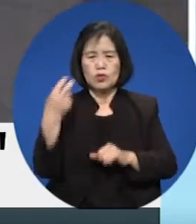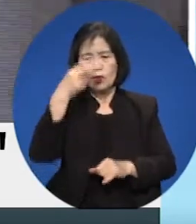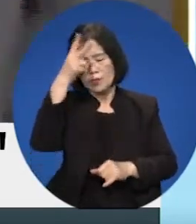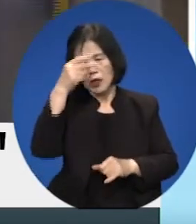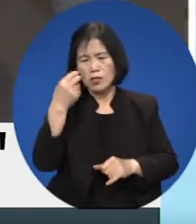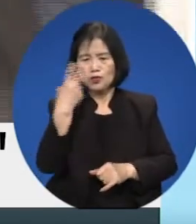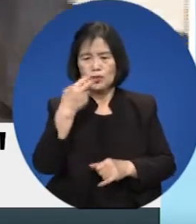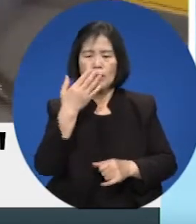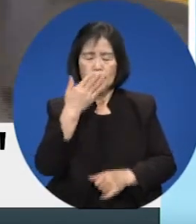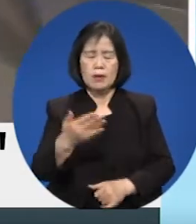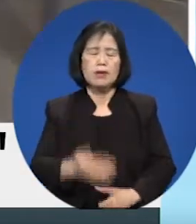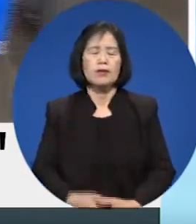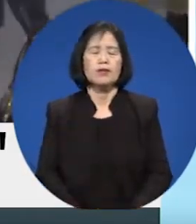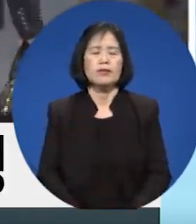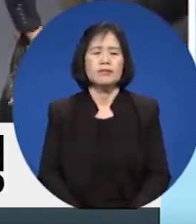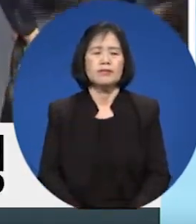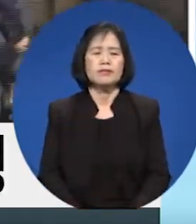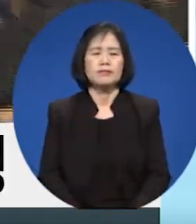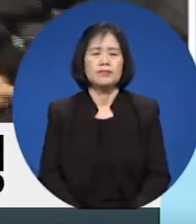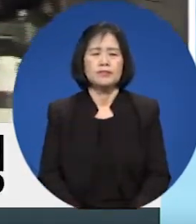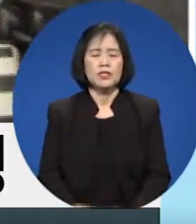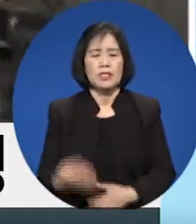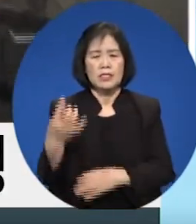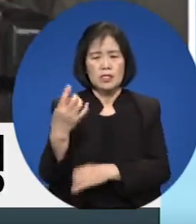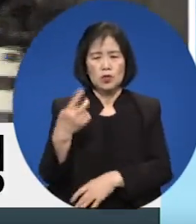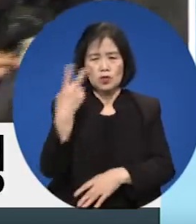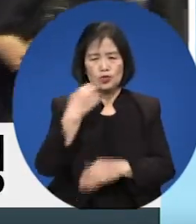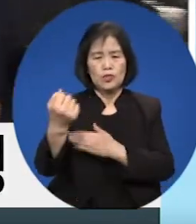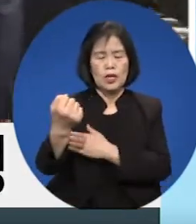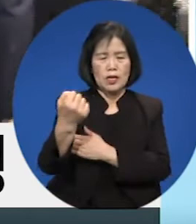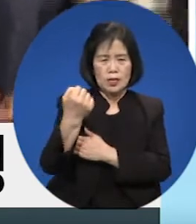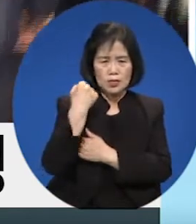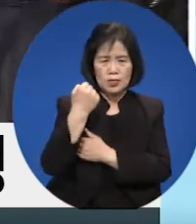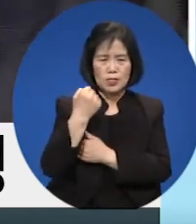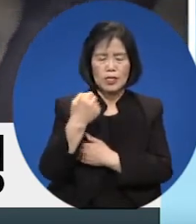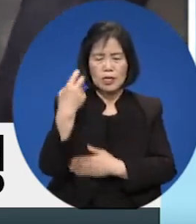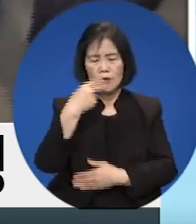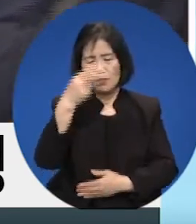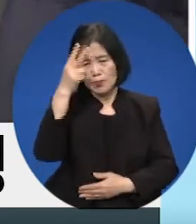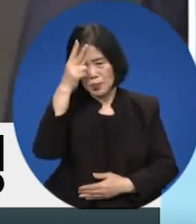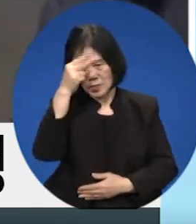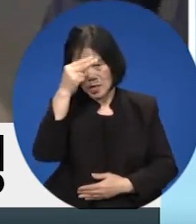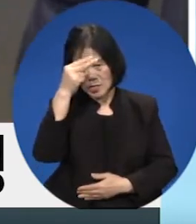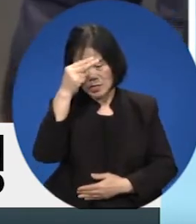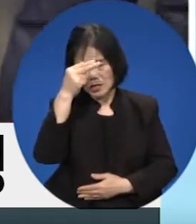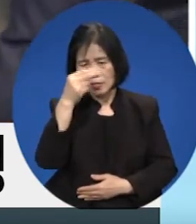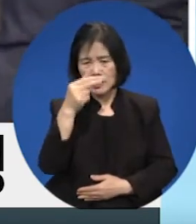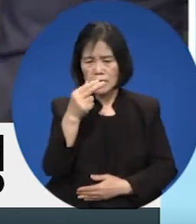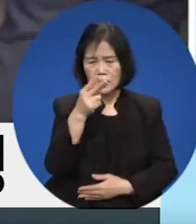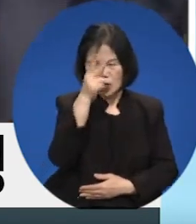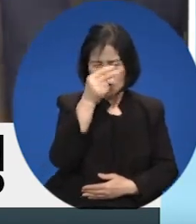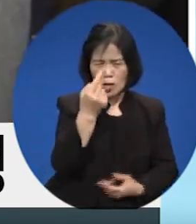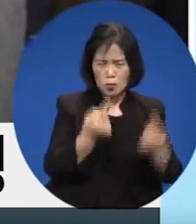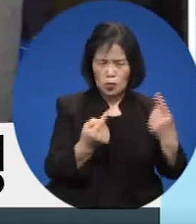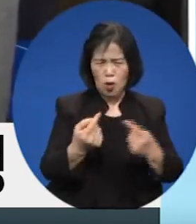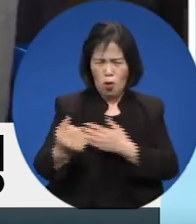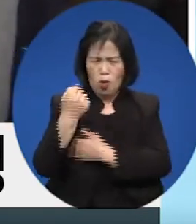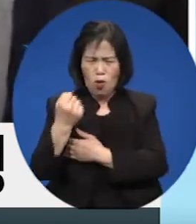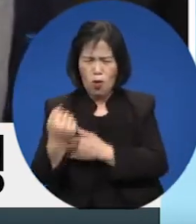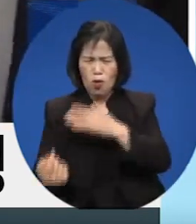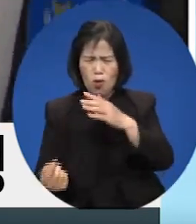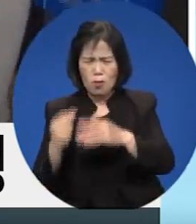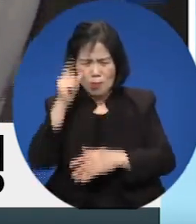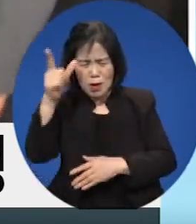있다고 보는 거구요 단지 이제 기존의 어떤 수사 영향이 검찰이 갖다가 검찰이 경차가 월등하다 뭐 이렇게